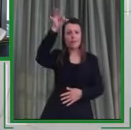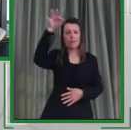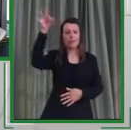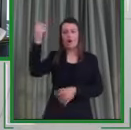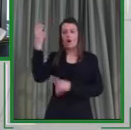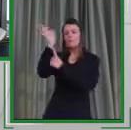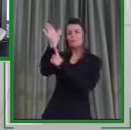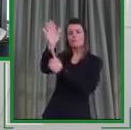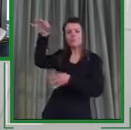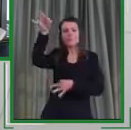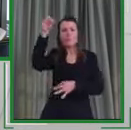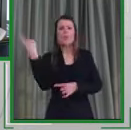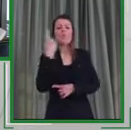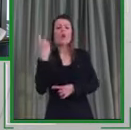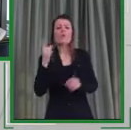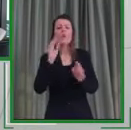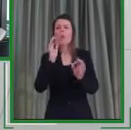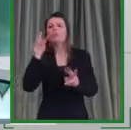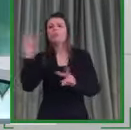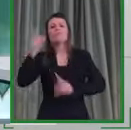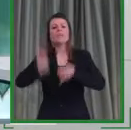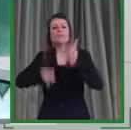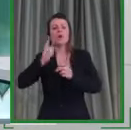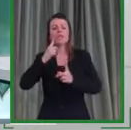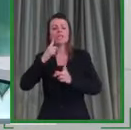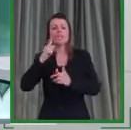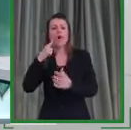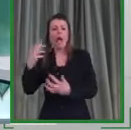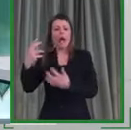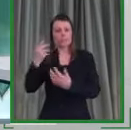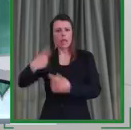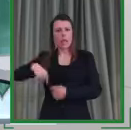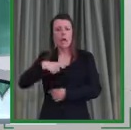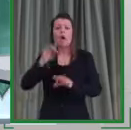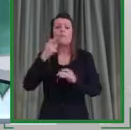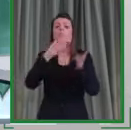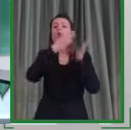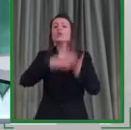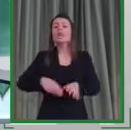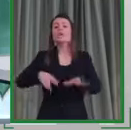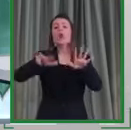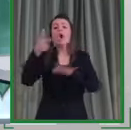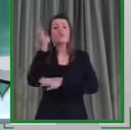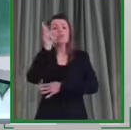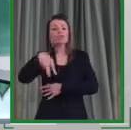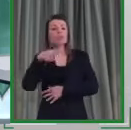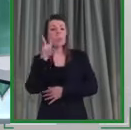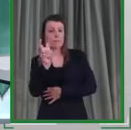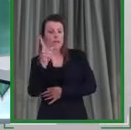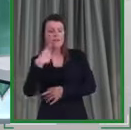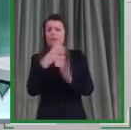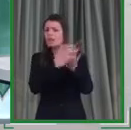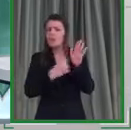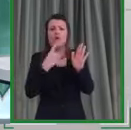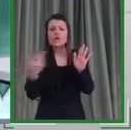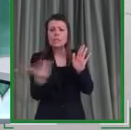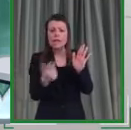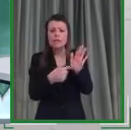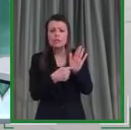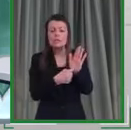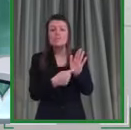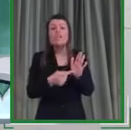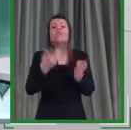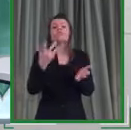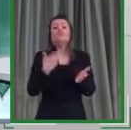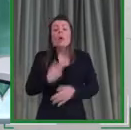attacca politicamente per questa scelta la delibera dell 8 marzo del 2020 in cui abbiamo detto vi è l'assoluta necessità